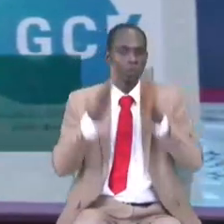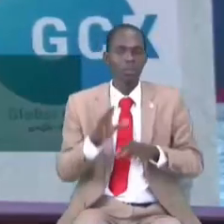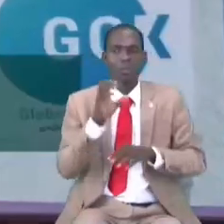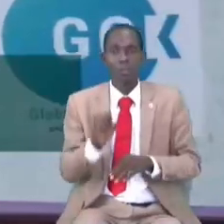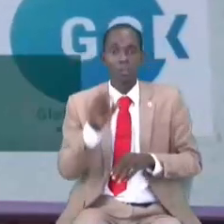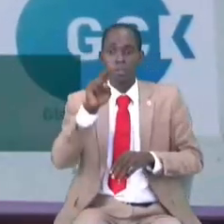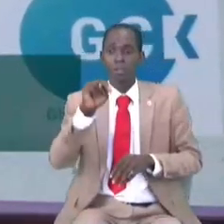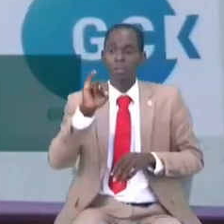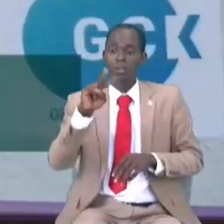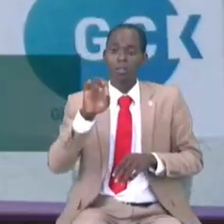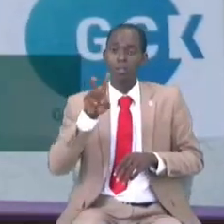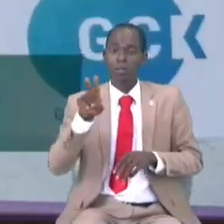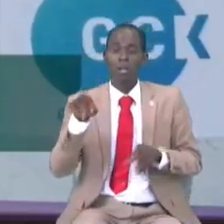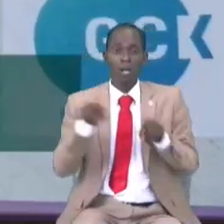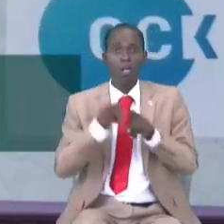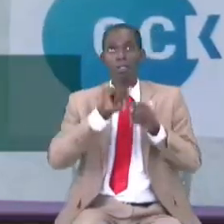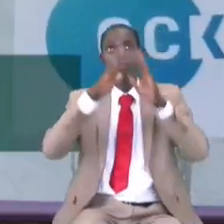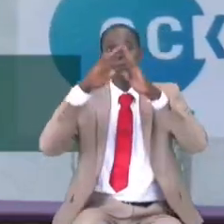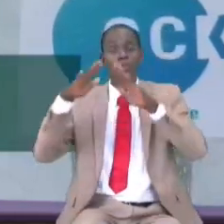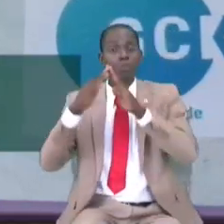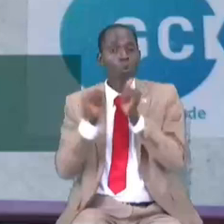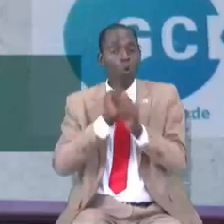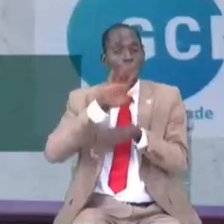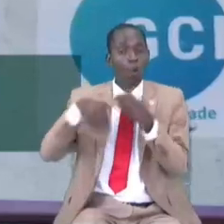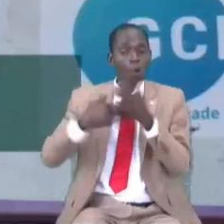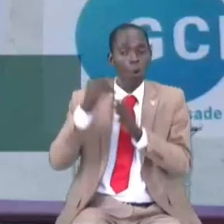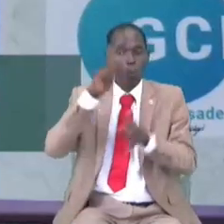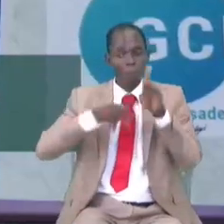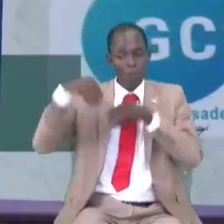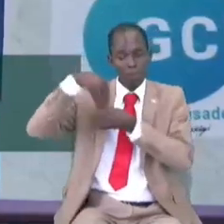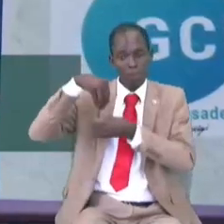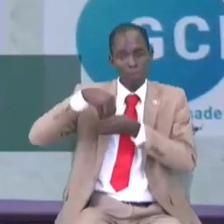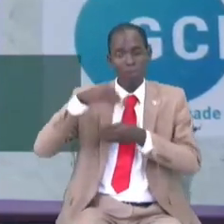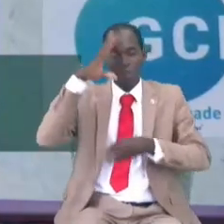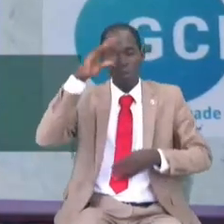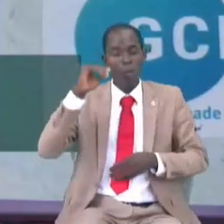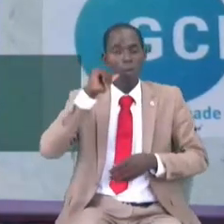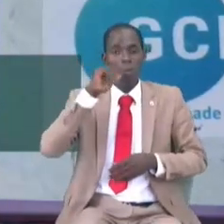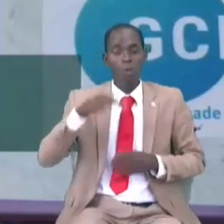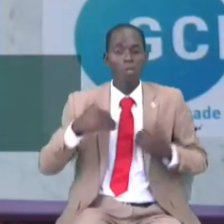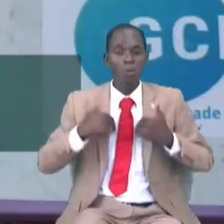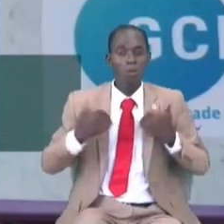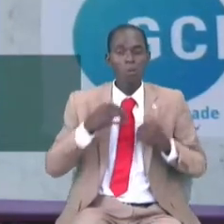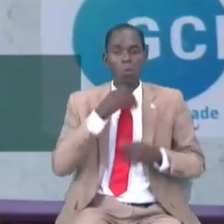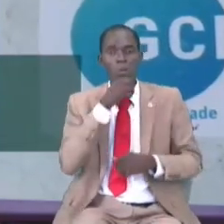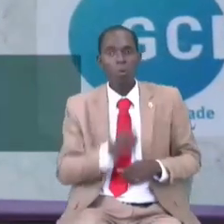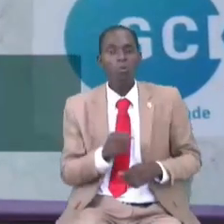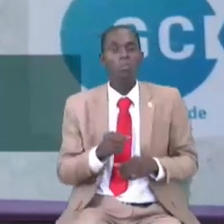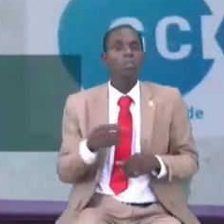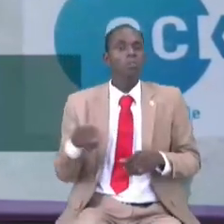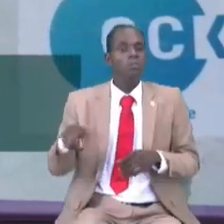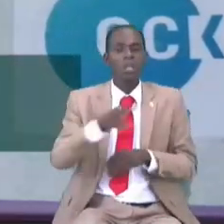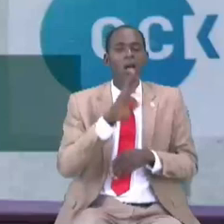avec toute la population, les jeunes, les vieux, les femmes, pires des pécheurs, mais toutefois, dans